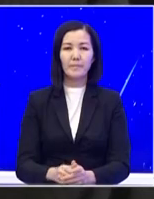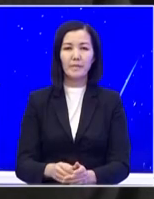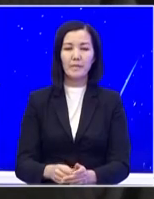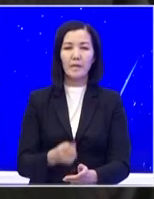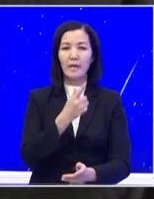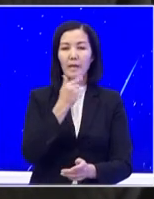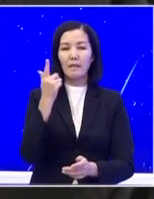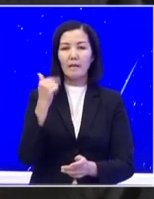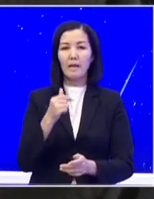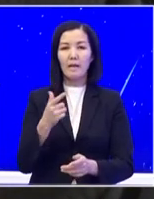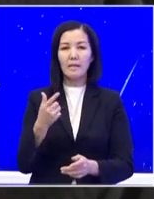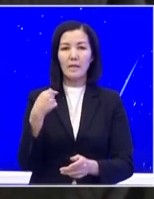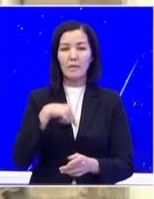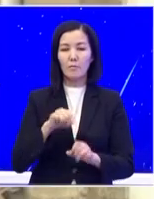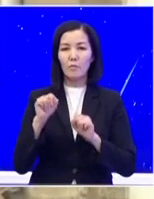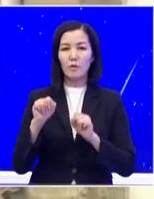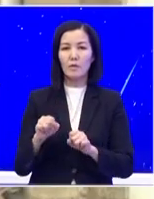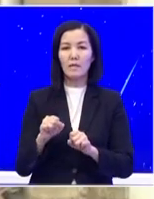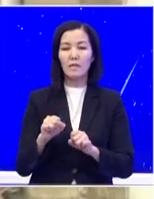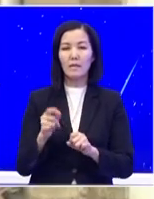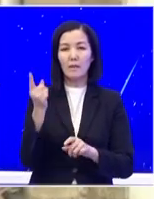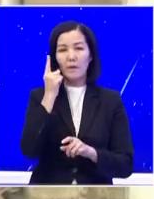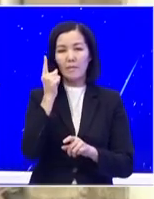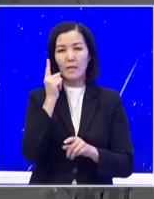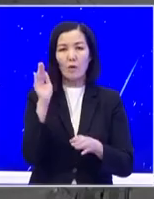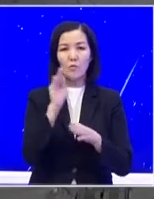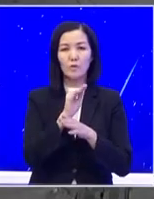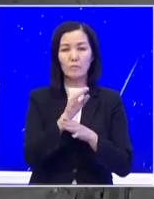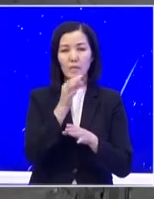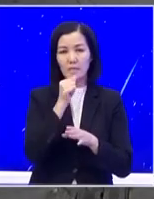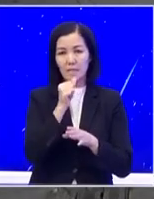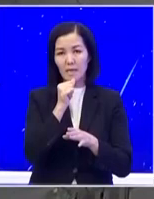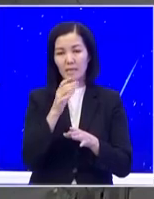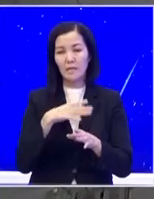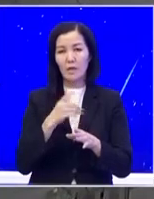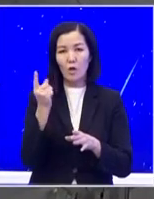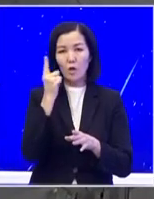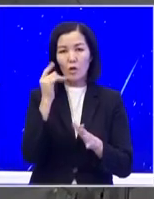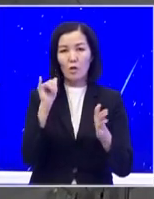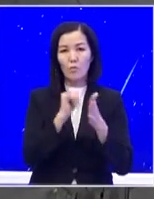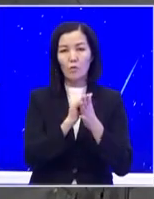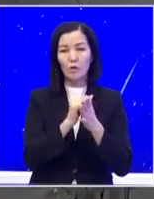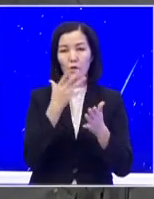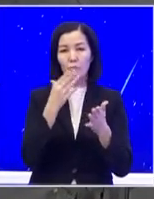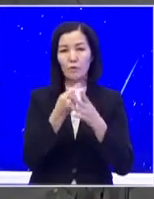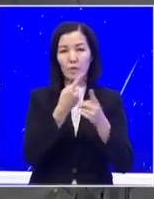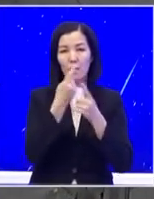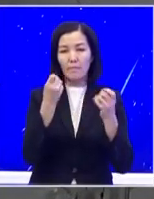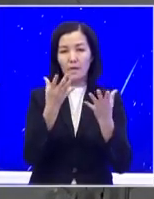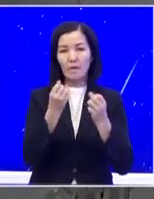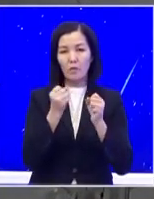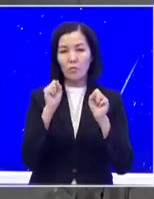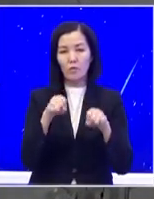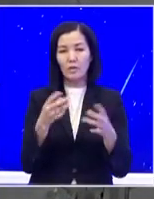Италияда иммунитет мобильді қосымшасы сынақтан өткізіле бастады. Тұрғындар бағдарламаны ұялы телефонға орнатып, жеке ақпараттарды